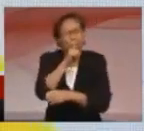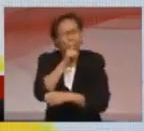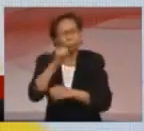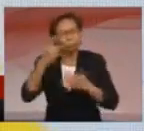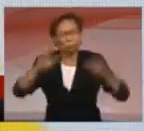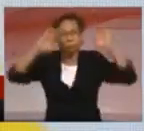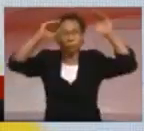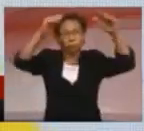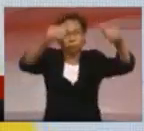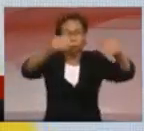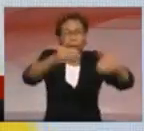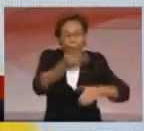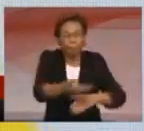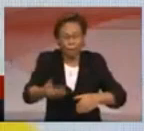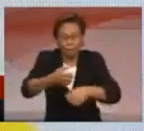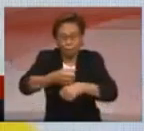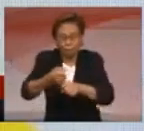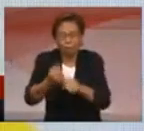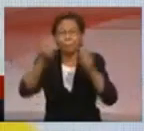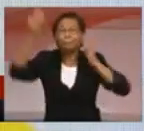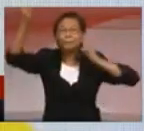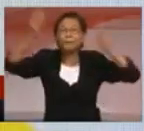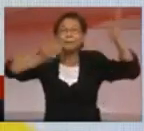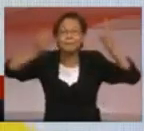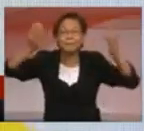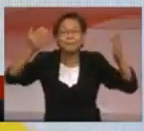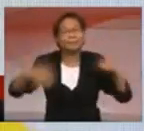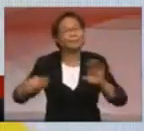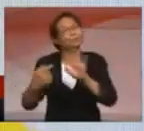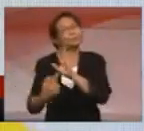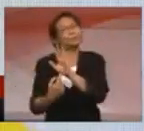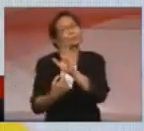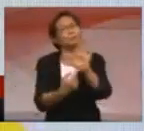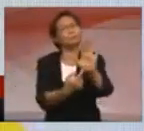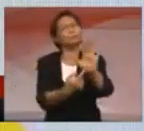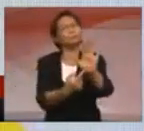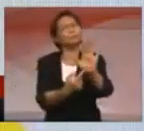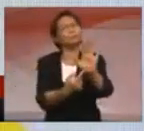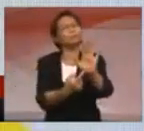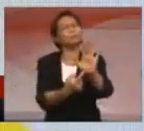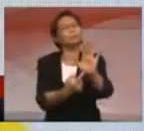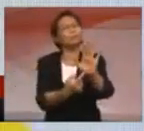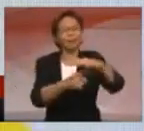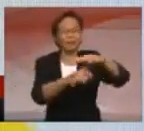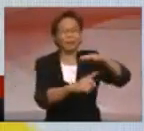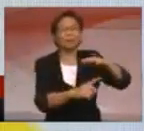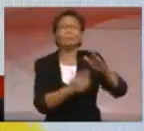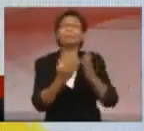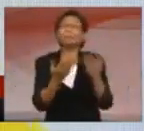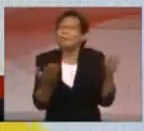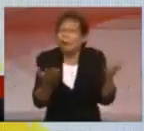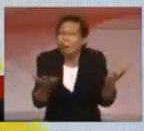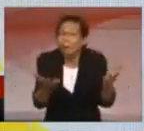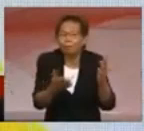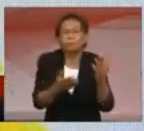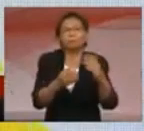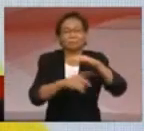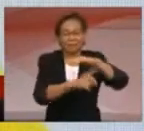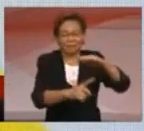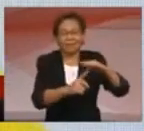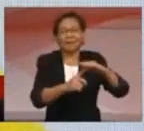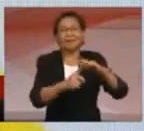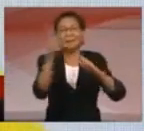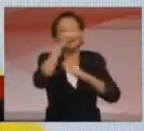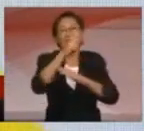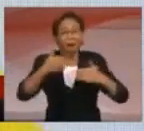kepada produk keluaran tempatan. Dan ini diterjemahkan menerusi dasar kerajaan yang merangkumi